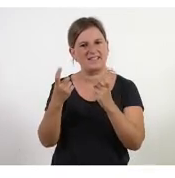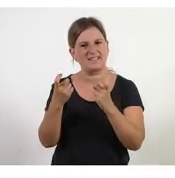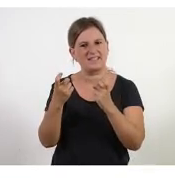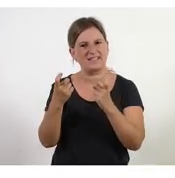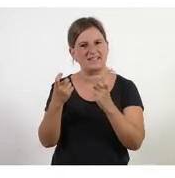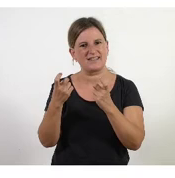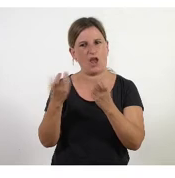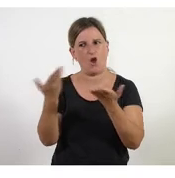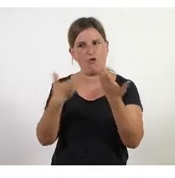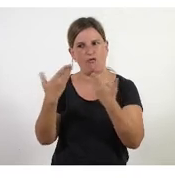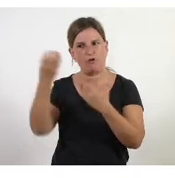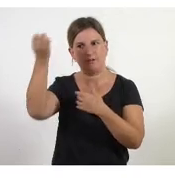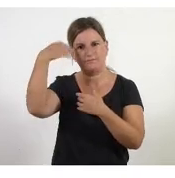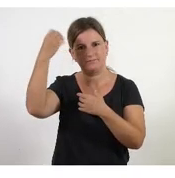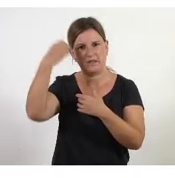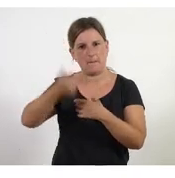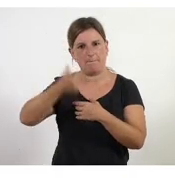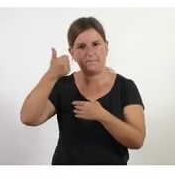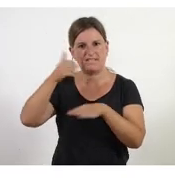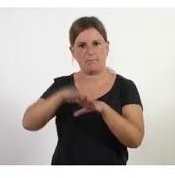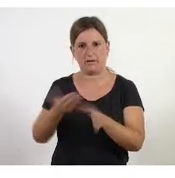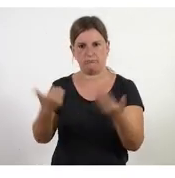que administra la solució.